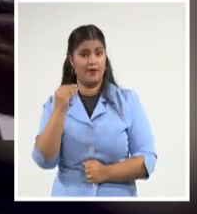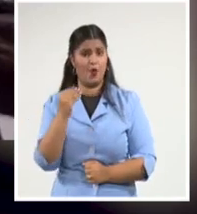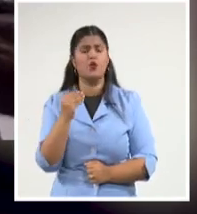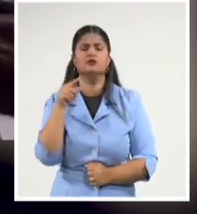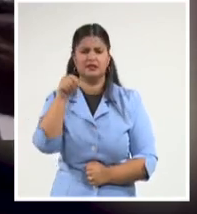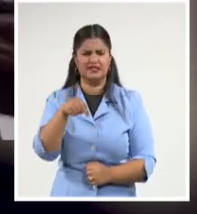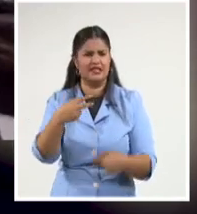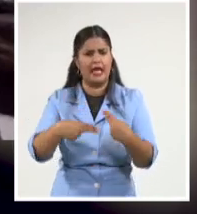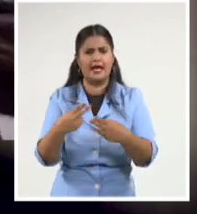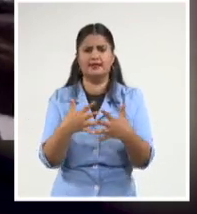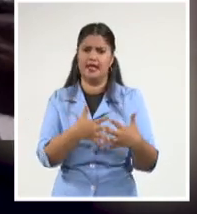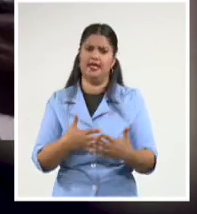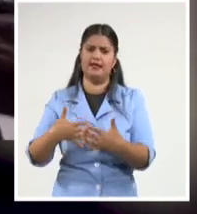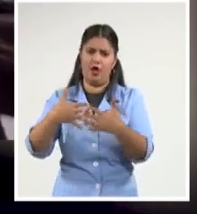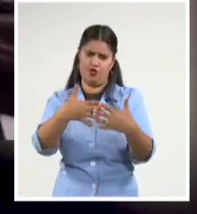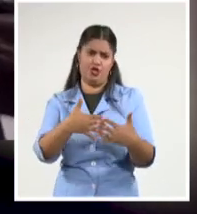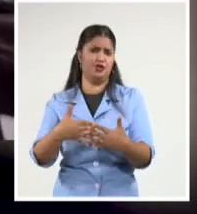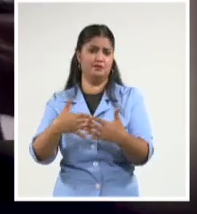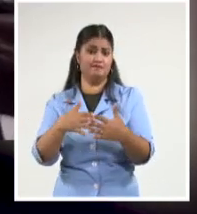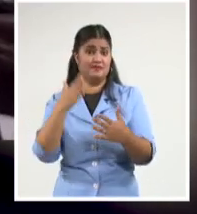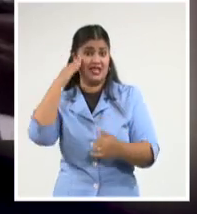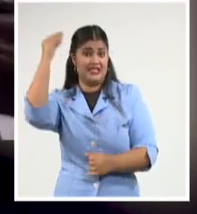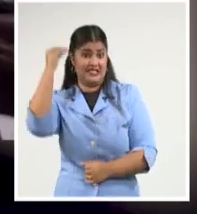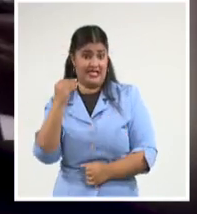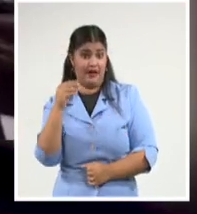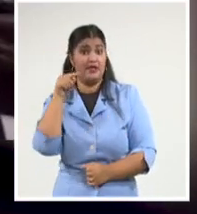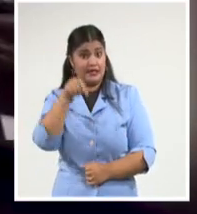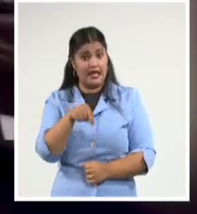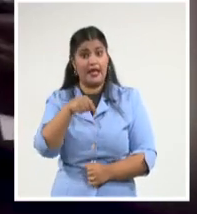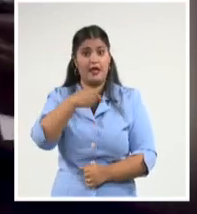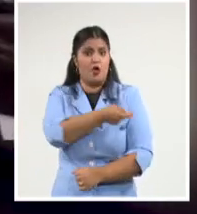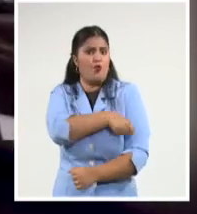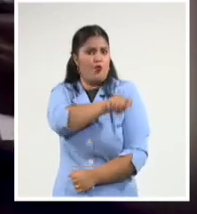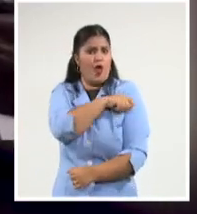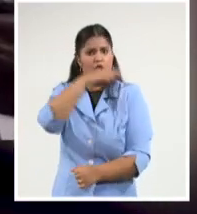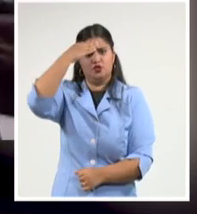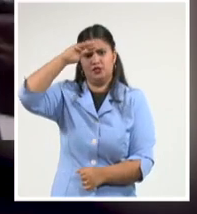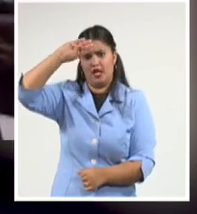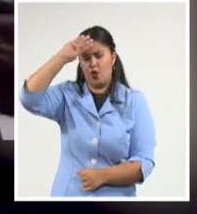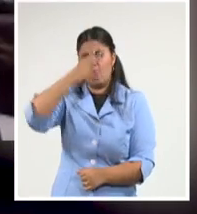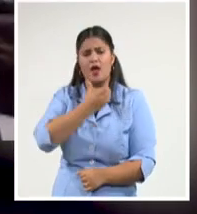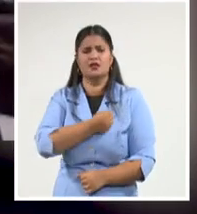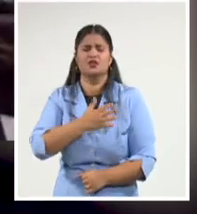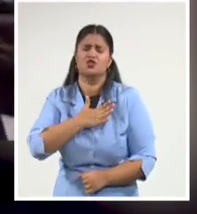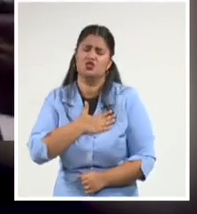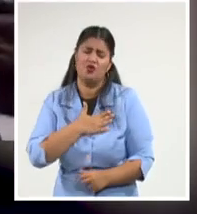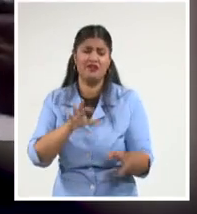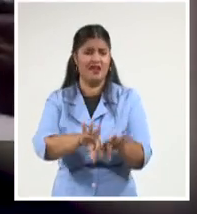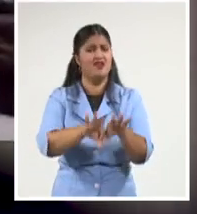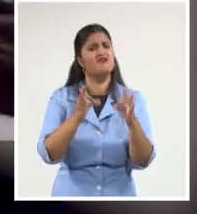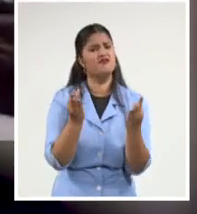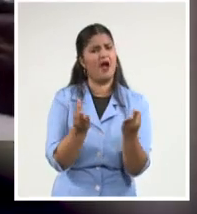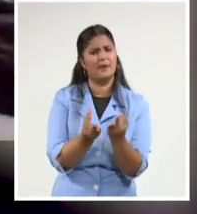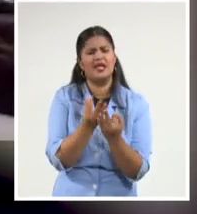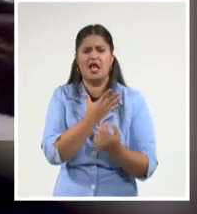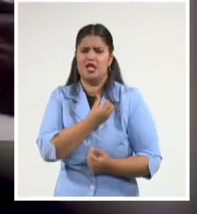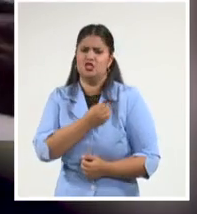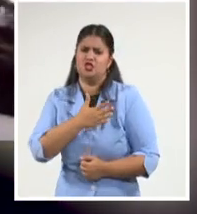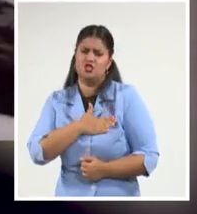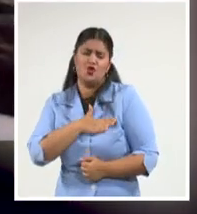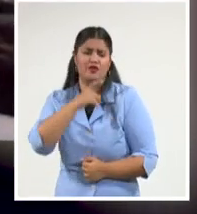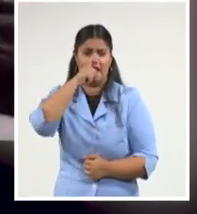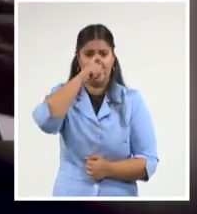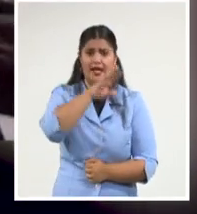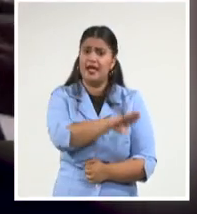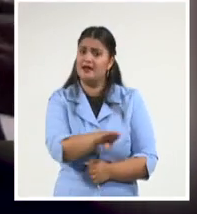τακτικές των εχθρών του κουβανισκού λαού, είτε με μυστικές αποβάσεις, είτε με κατασκοπευτικές τακτικές, είτε με